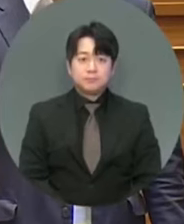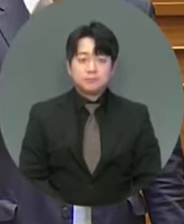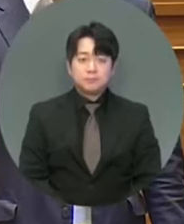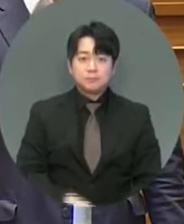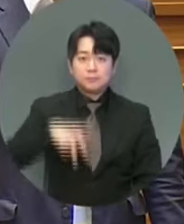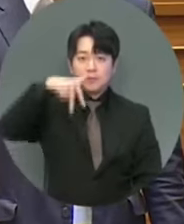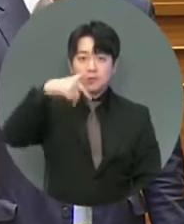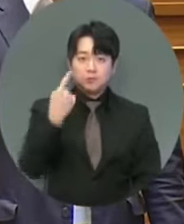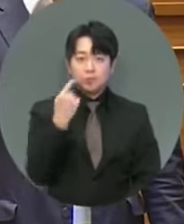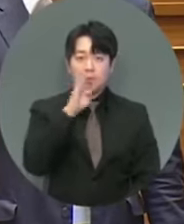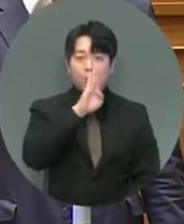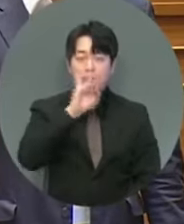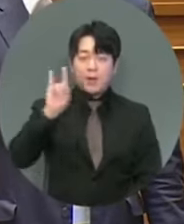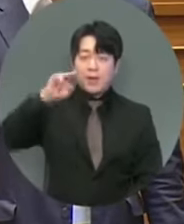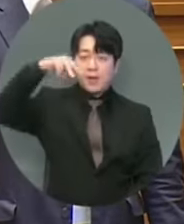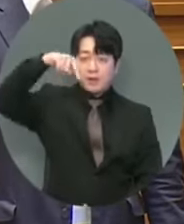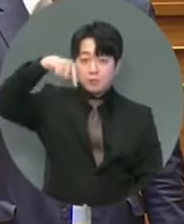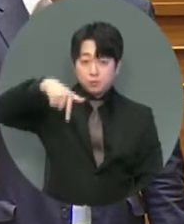조배숙 의원,